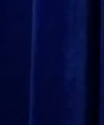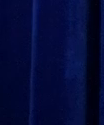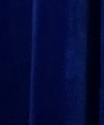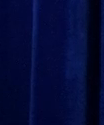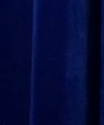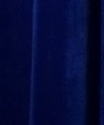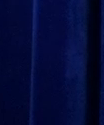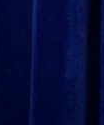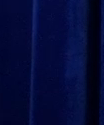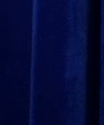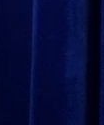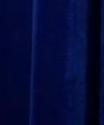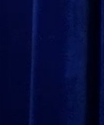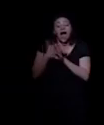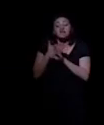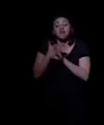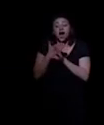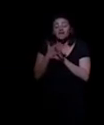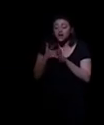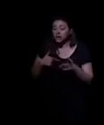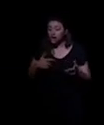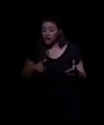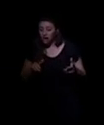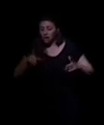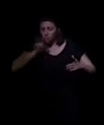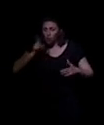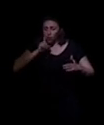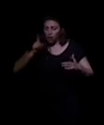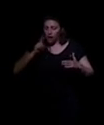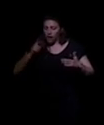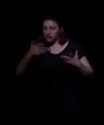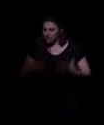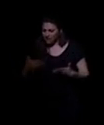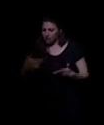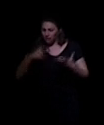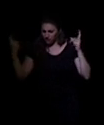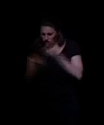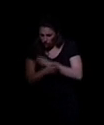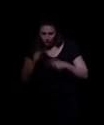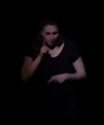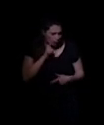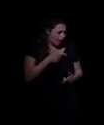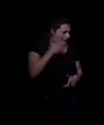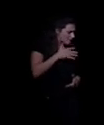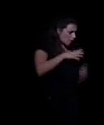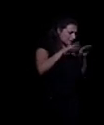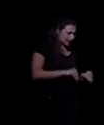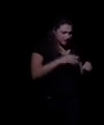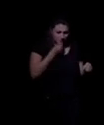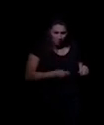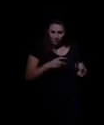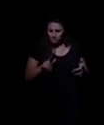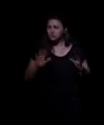mais qu'est-ce que j'ai fait ? J'aurais jamais dû faire ça, pourquoi j'ai fait ça ? J'ai mis des années à construire ma place. Et puis alors le célèbre truc féminin